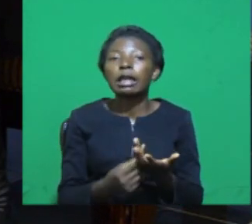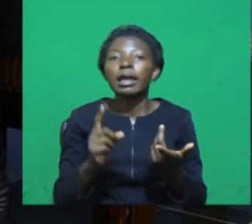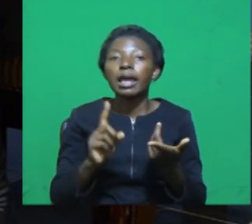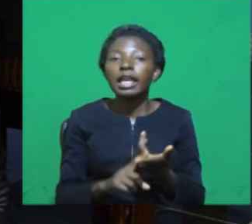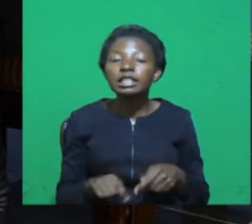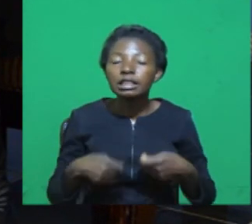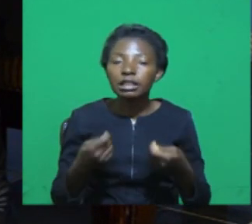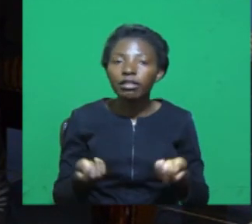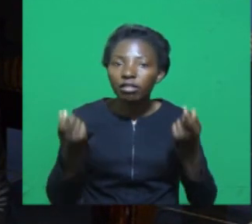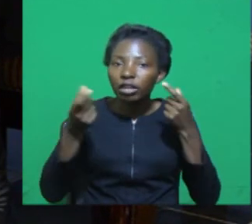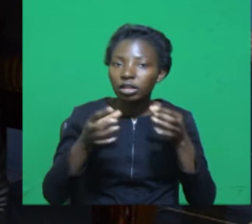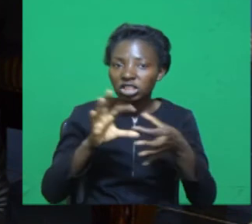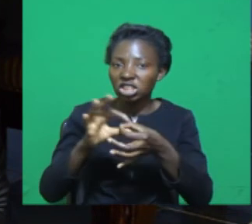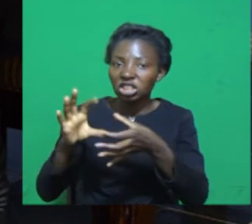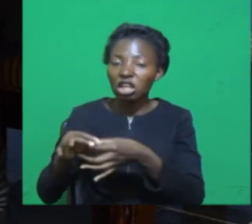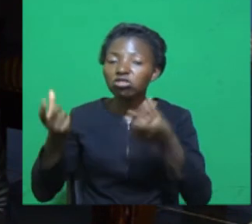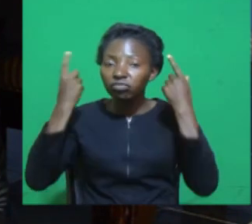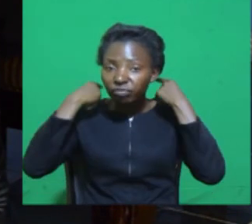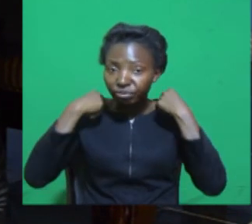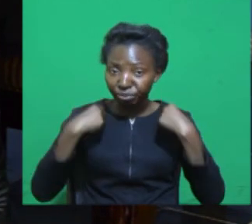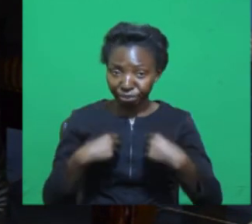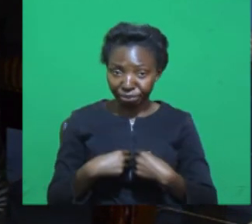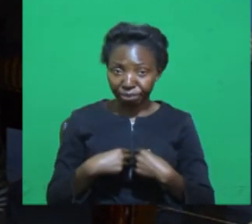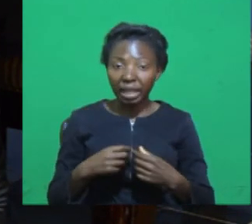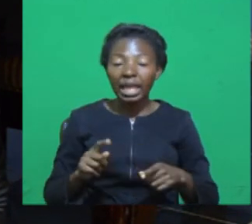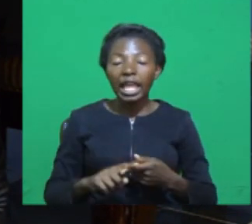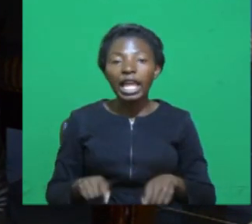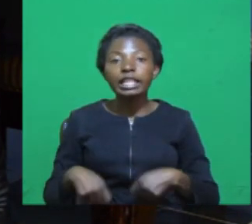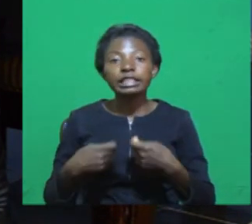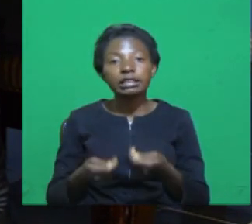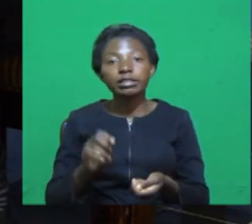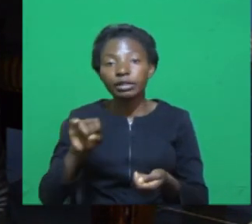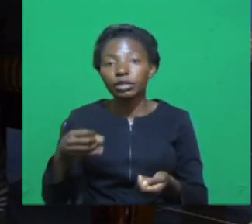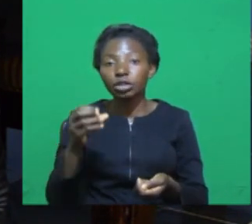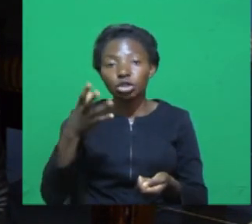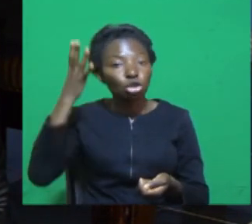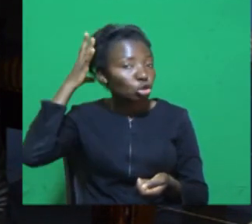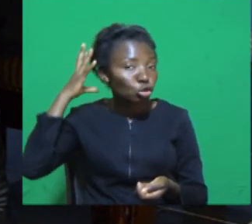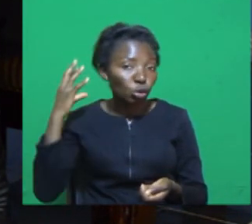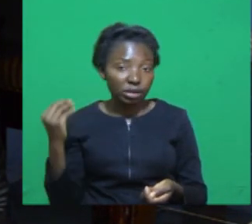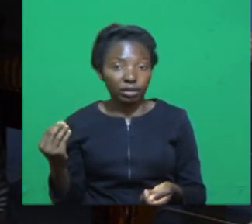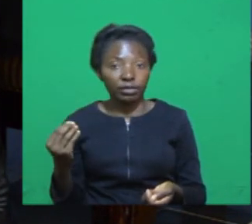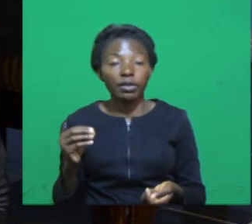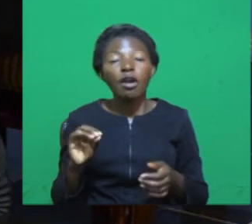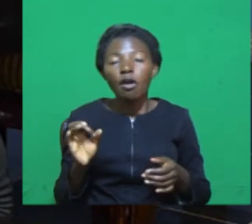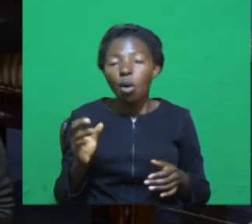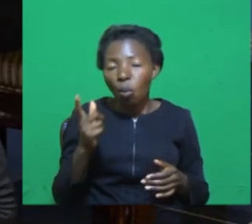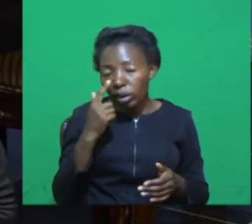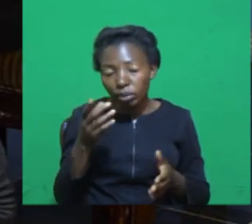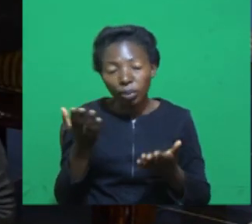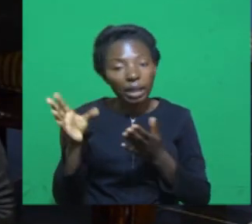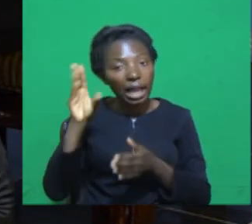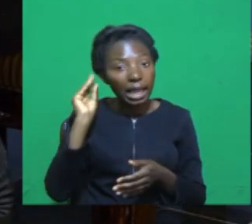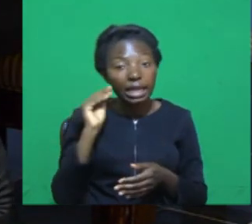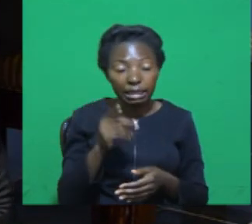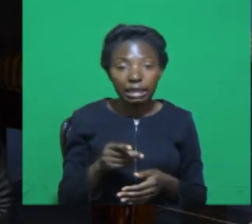atora nengetani cheni yemuuro kwakuisa pana Joseph. Madzidziro andakaita ndimai mashandisirwo